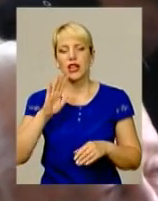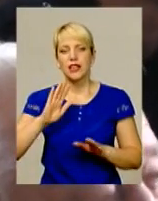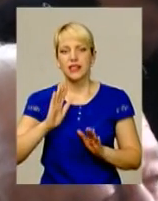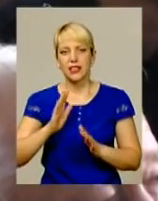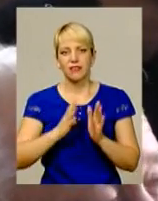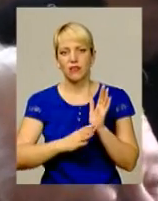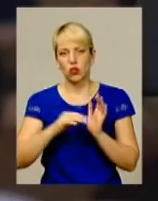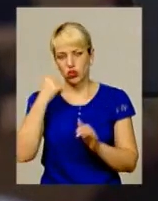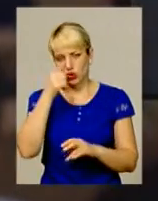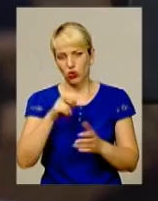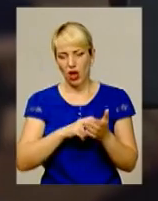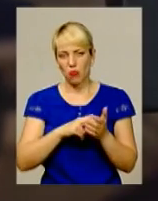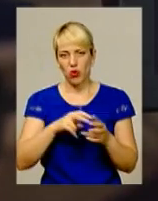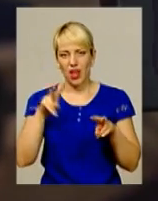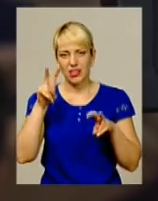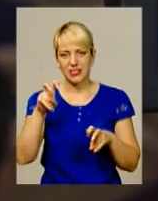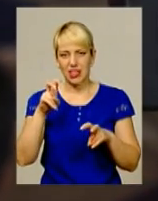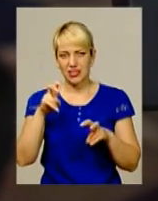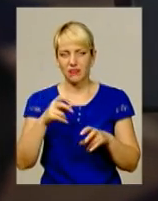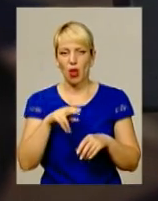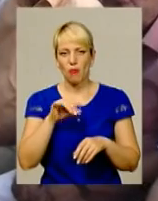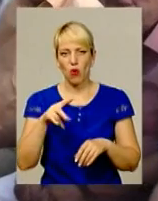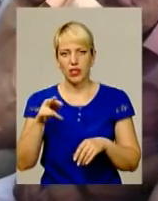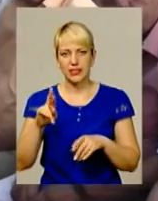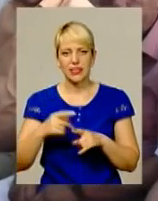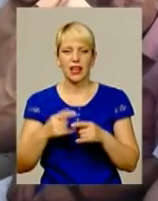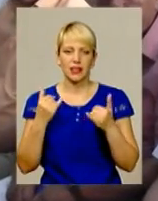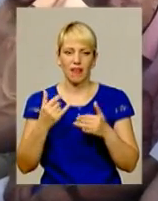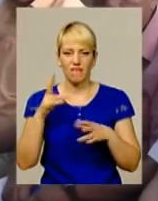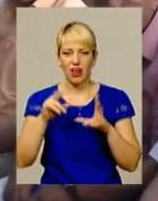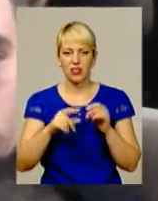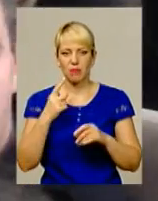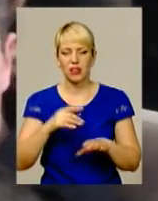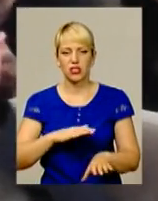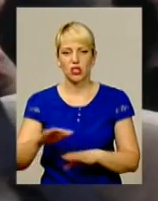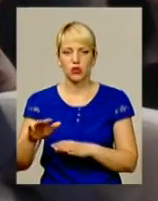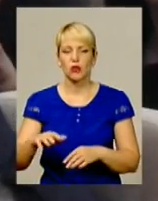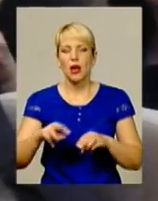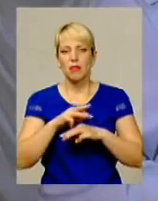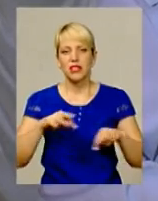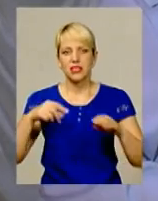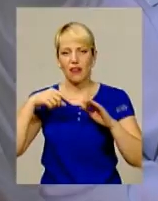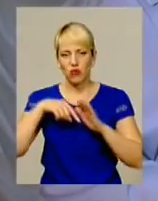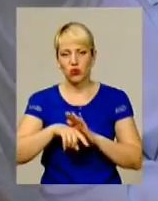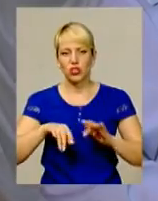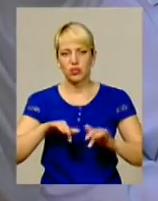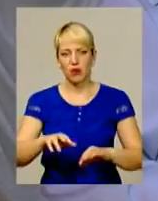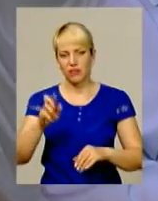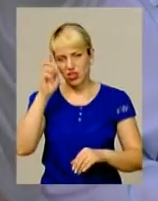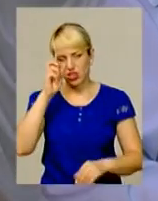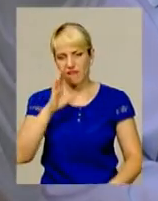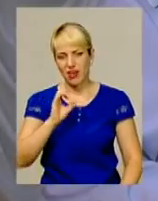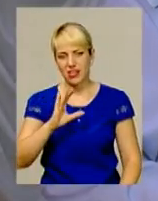у 90-х роках, боялися невдалих асоціацій. Так нині вважає перший заступник міністра внутрішніх справ держави Андрій